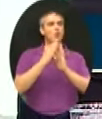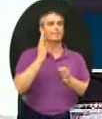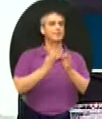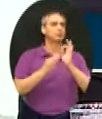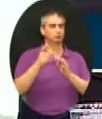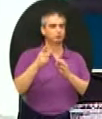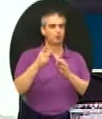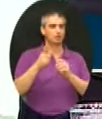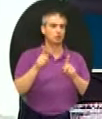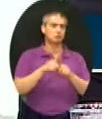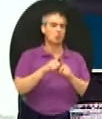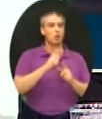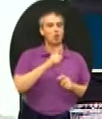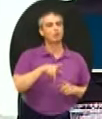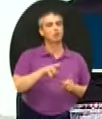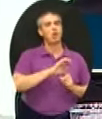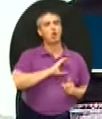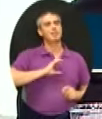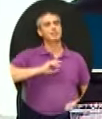העליון לקונגרס משנה.